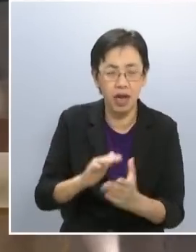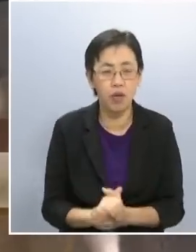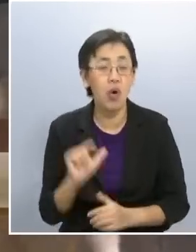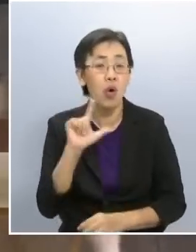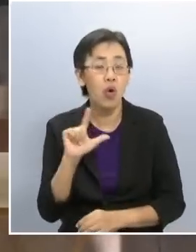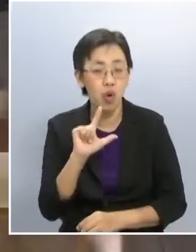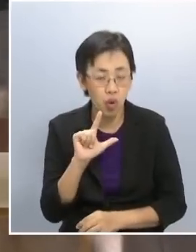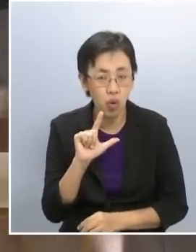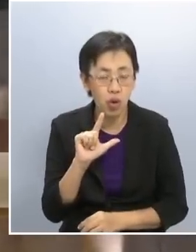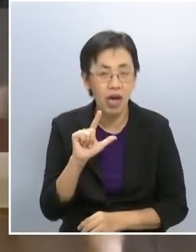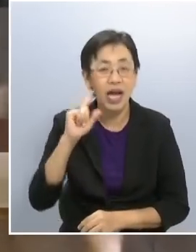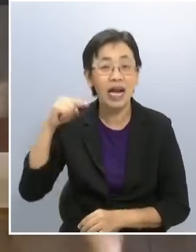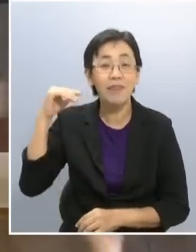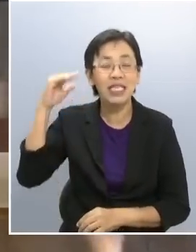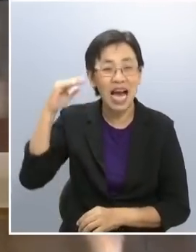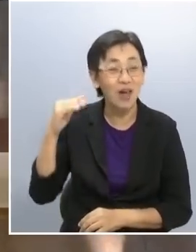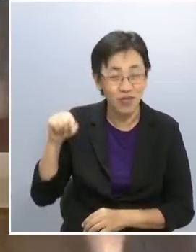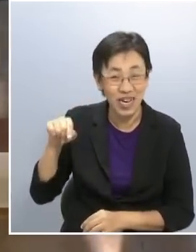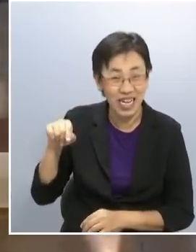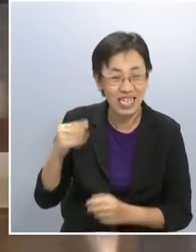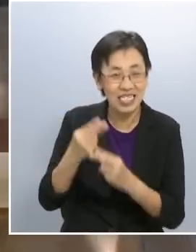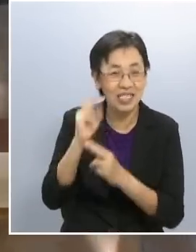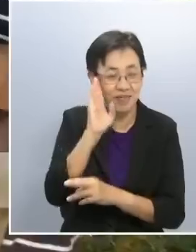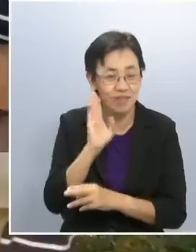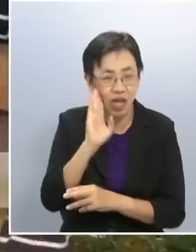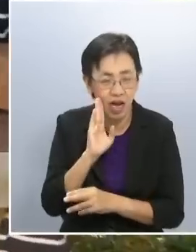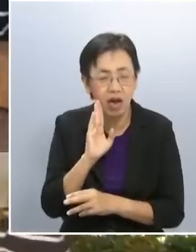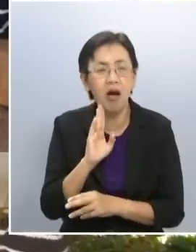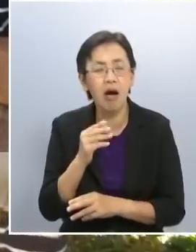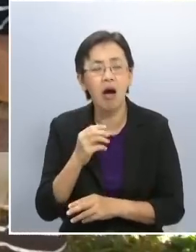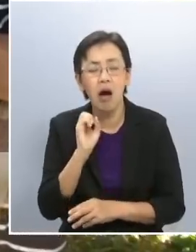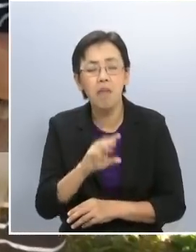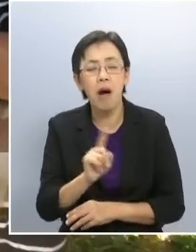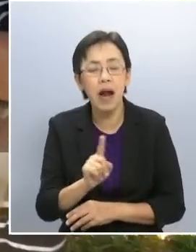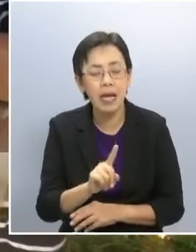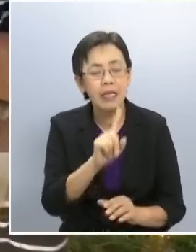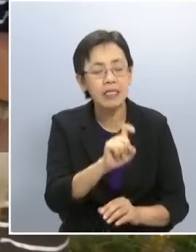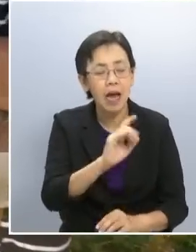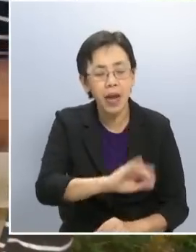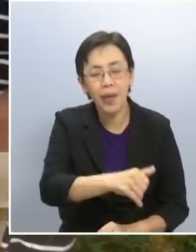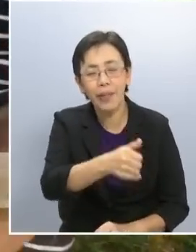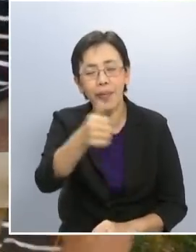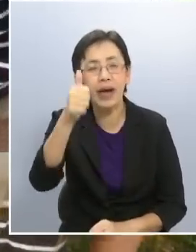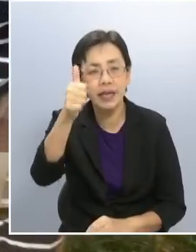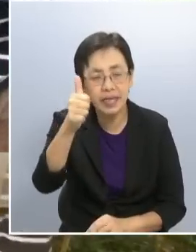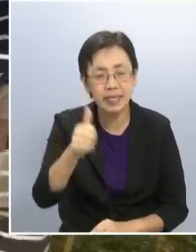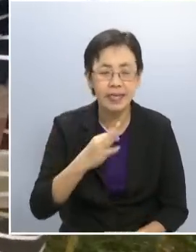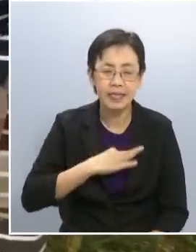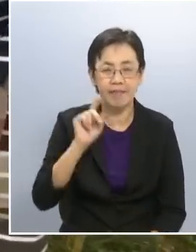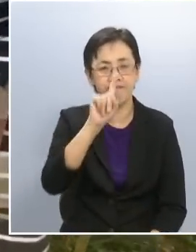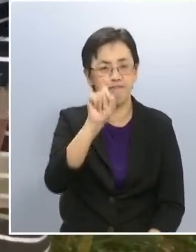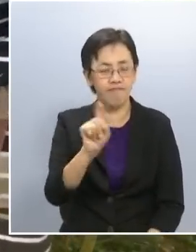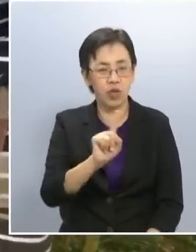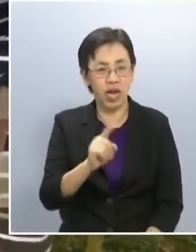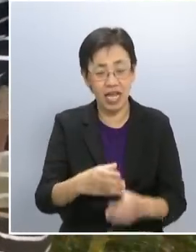กับพี่น้ำตาลฝากถึงหลานว่าให้ไปสู่ภพภูมิที่ดีแล้วก็ย้ำเรื่องการติดใจเรื่อง